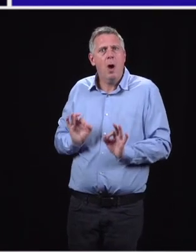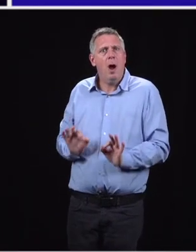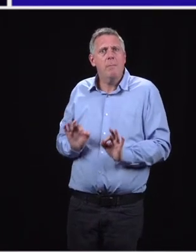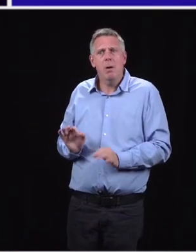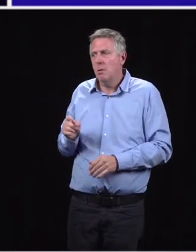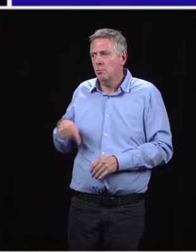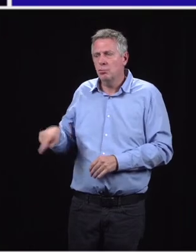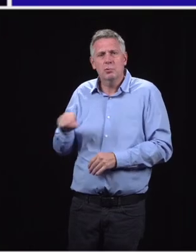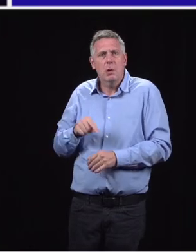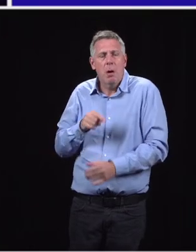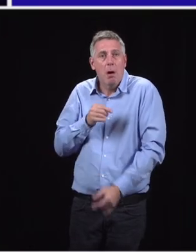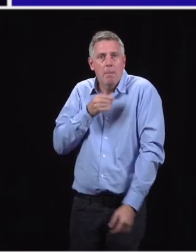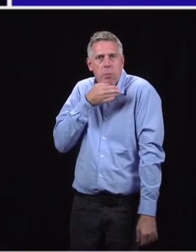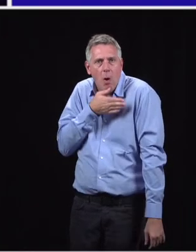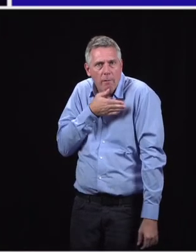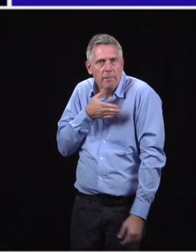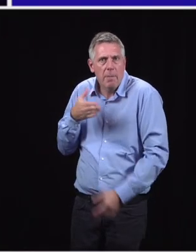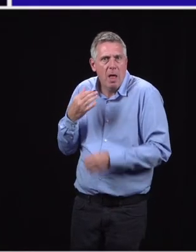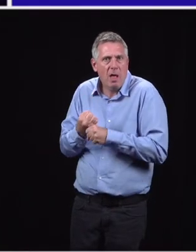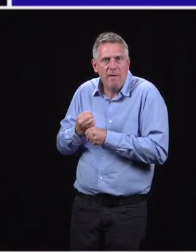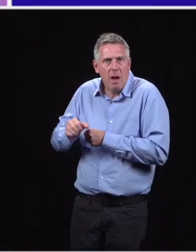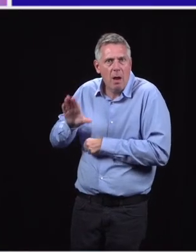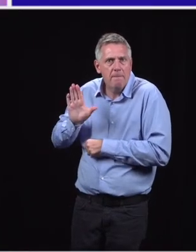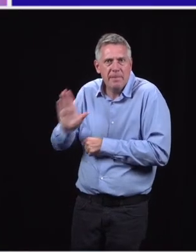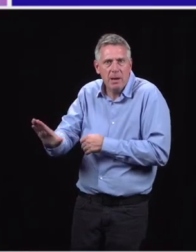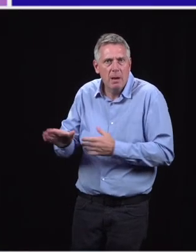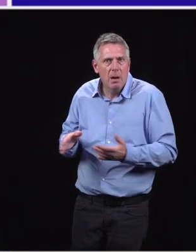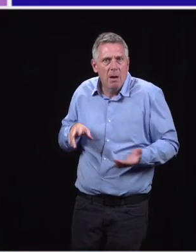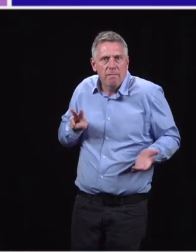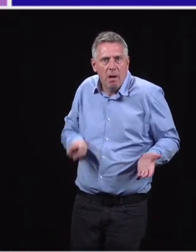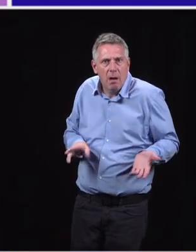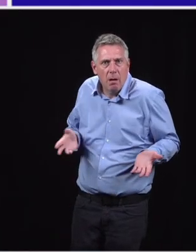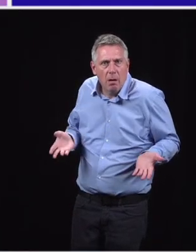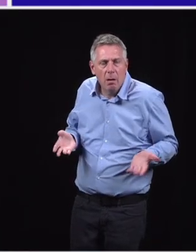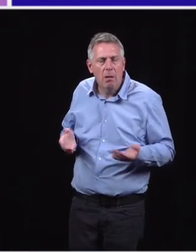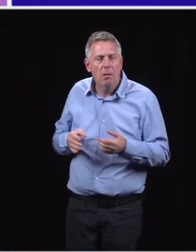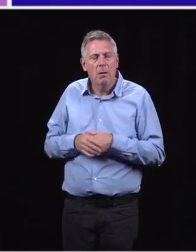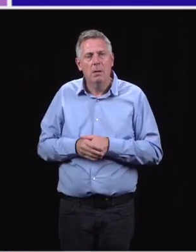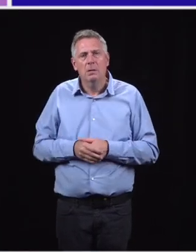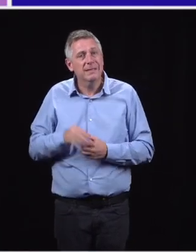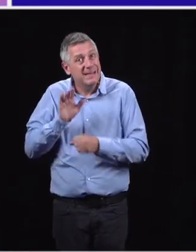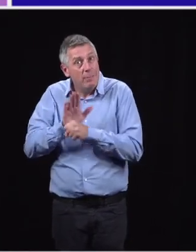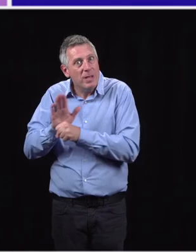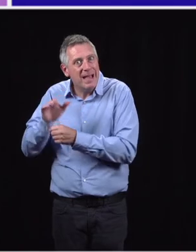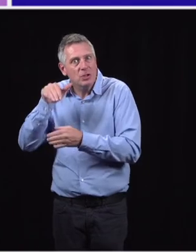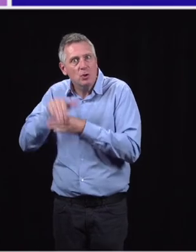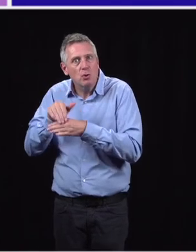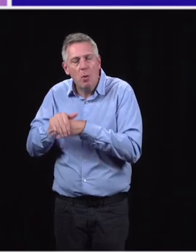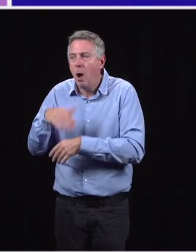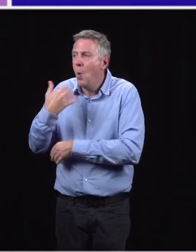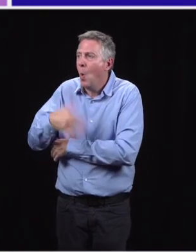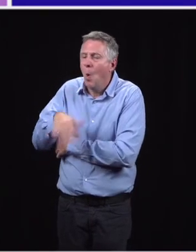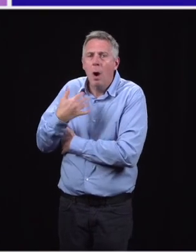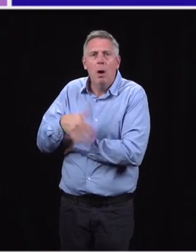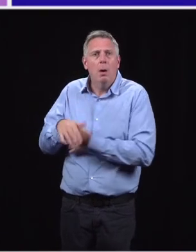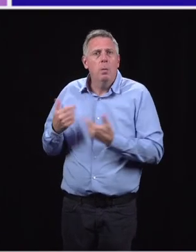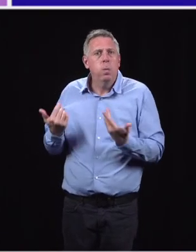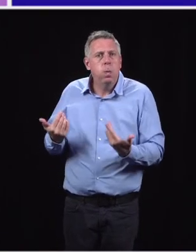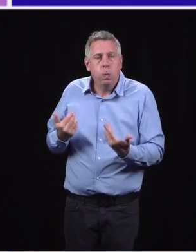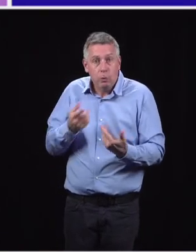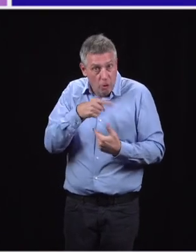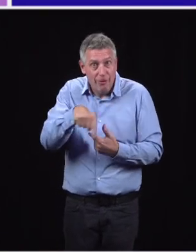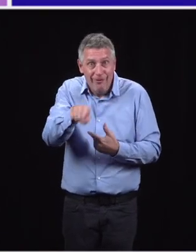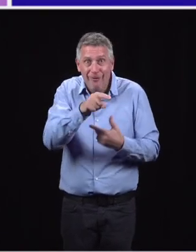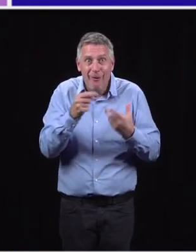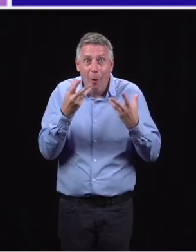plus bien sûr et puis enfin c'est les créations enfin les témoignages qu'on a eu ce soir devraient vous donner à tous envie